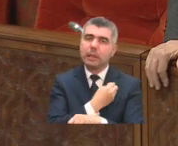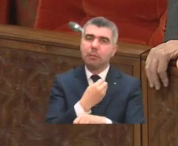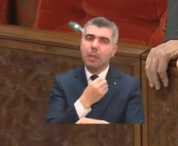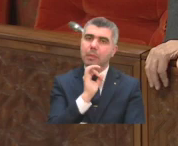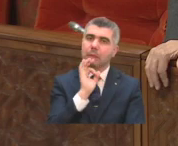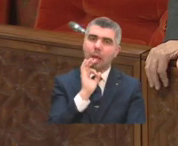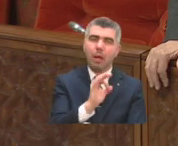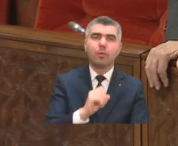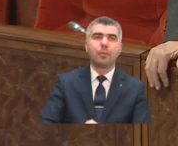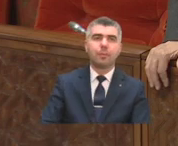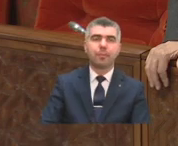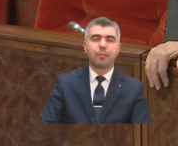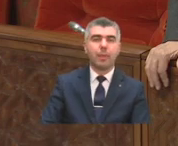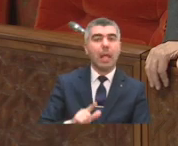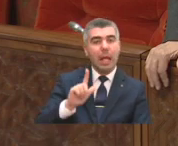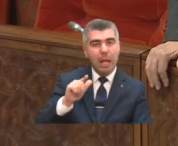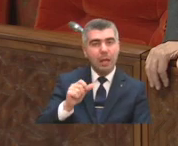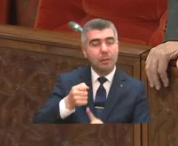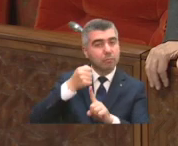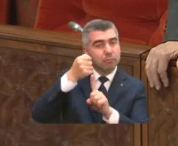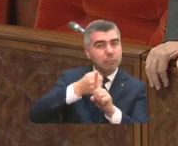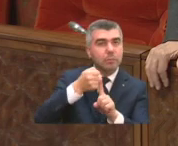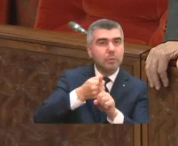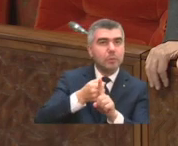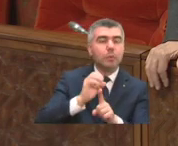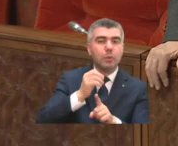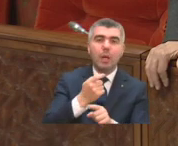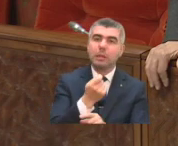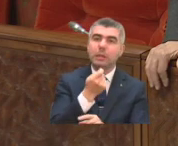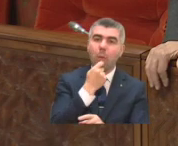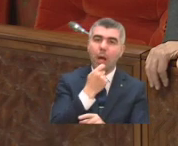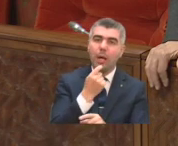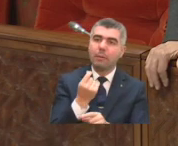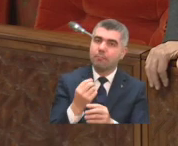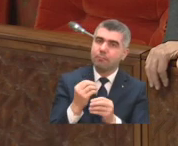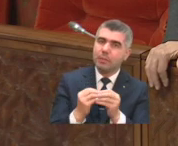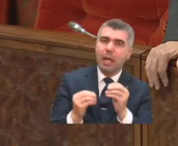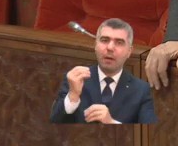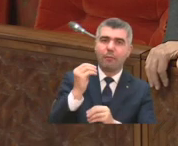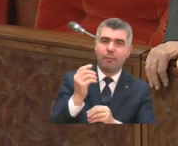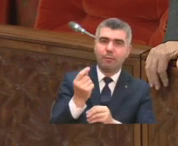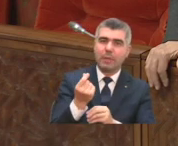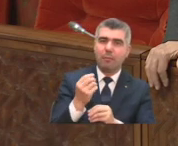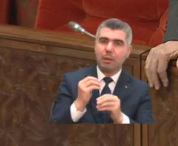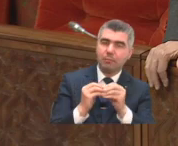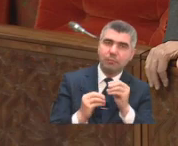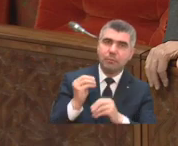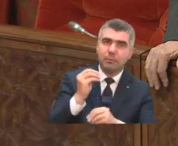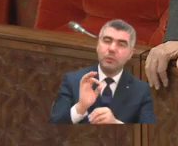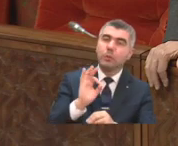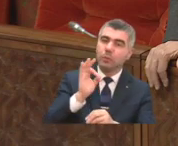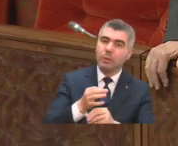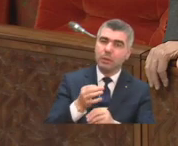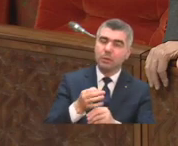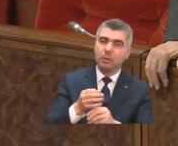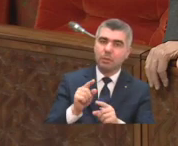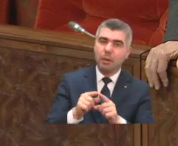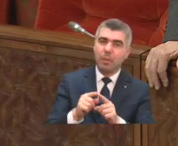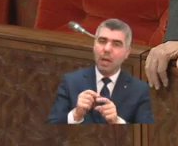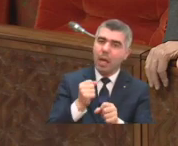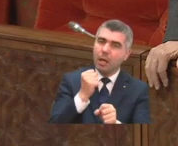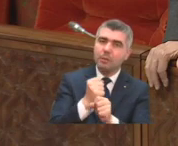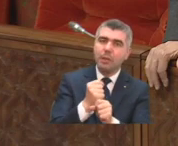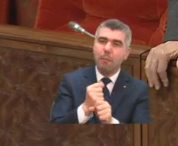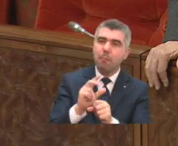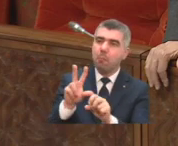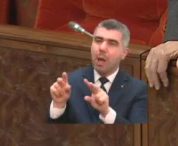المرض. كاين مجهود اللي خصو يدار بالنسبه للادويه اللي هي باهظه الثمن، لهذا حقيقه خصنا نعملوا على الدواء الجانس اكثر من اللي